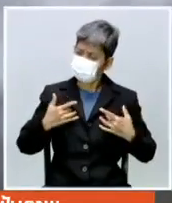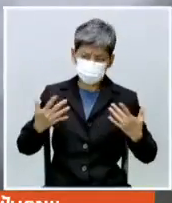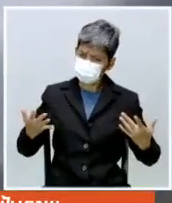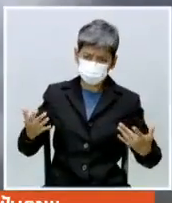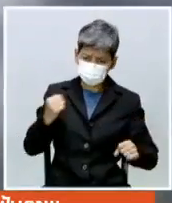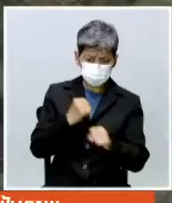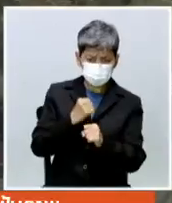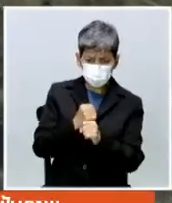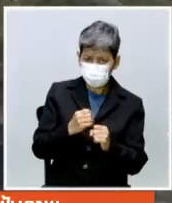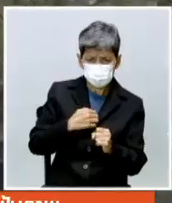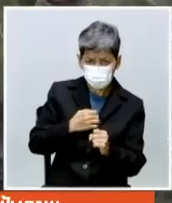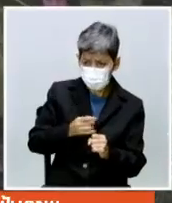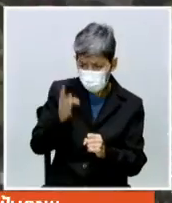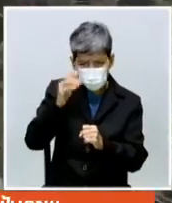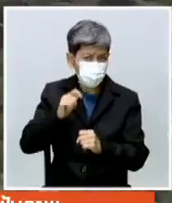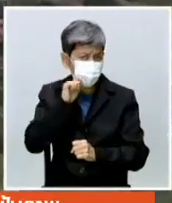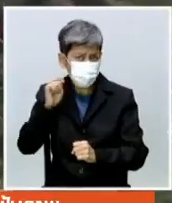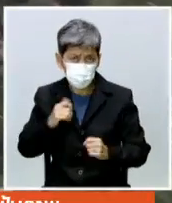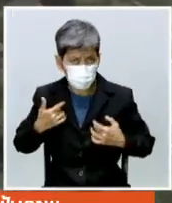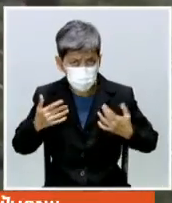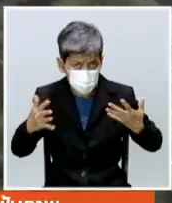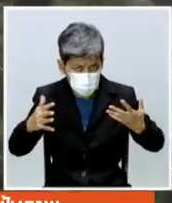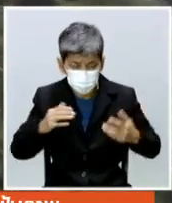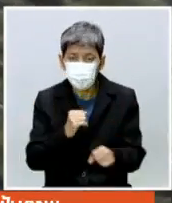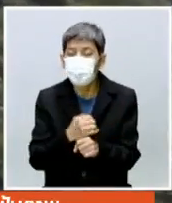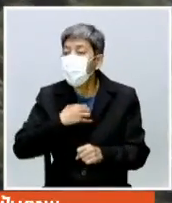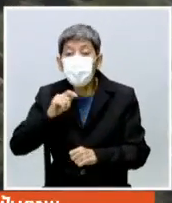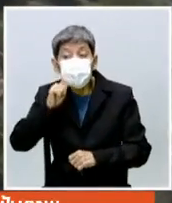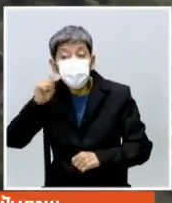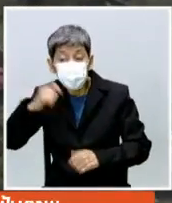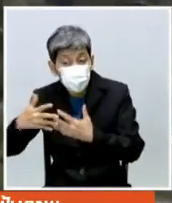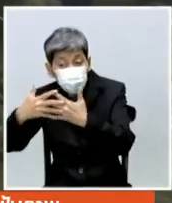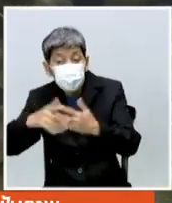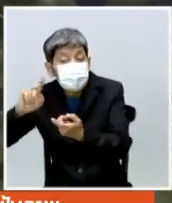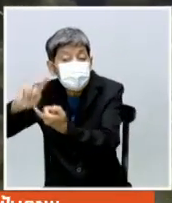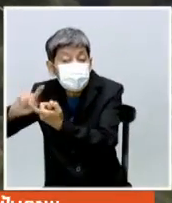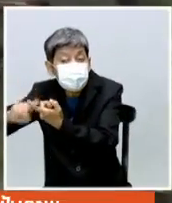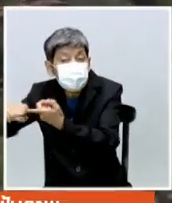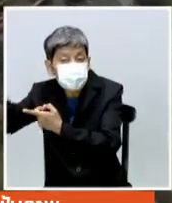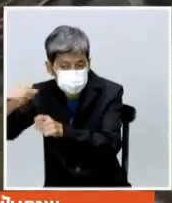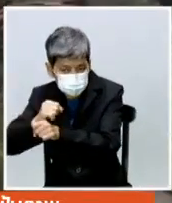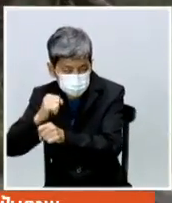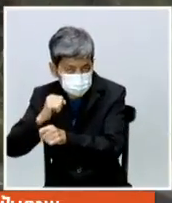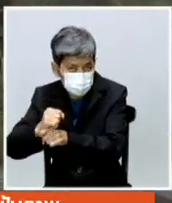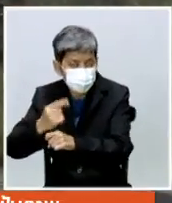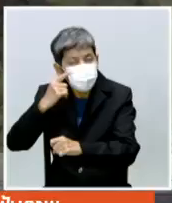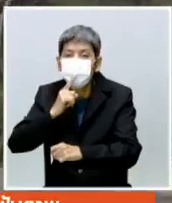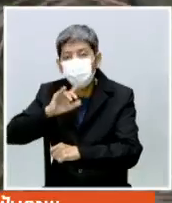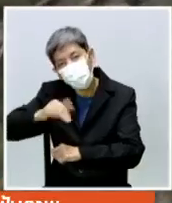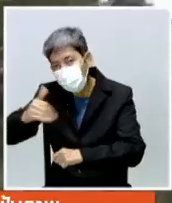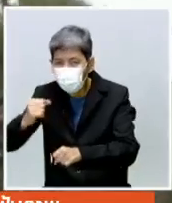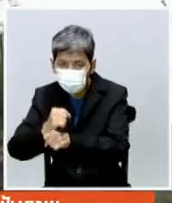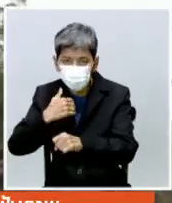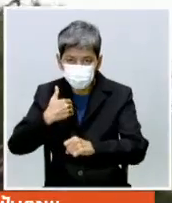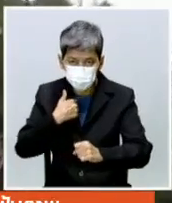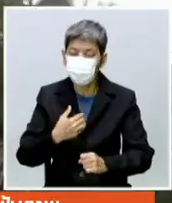ไม่มีแผนการบุกโจมตียูเครนแต่อย่างใดและกล่าวหากลับว่ายูเครนกับสหรัฐนั่นแหละที่มีพฤติกรรมที่เอาแน่เอานอนไม่ได้และต้